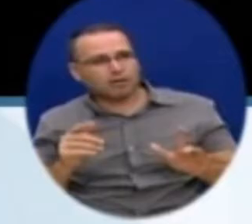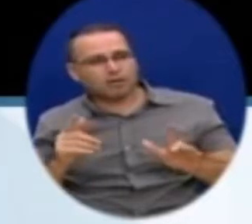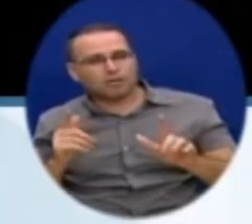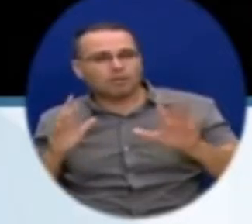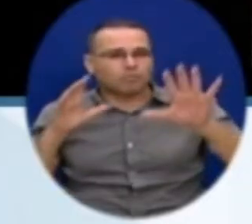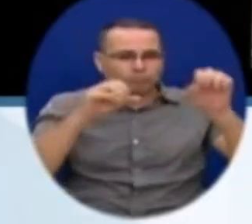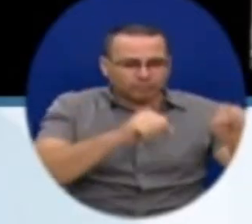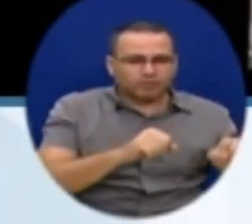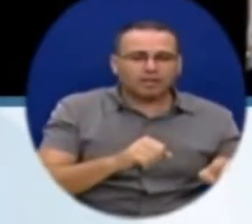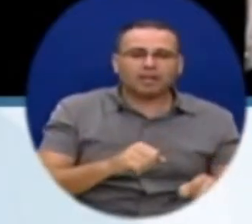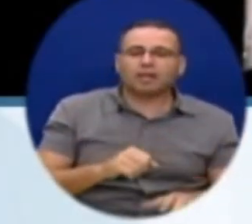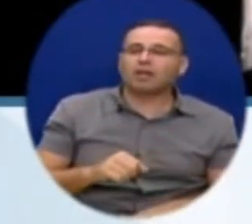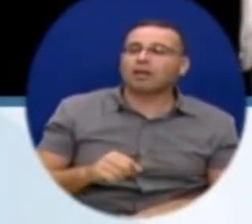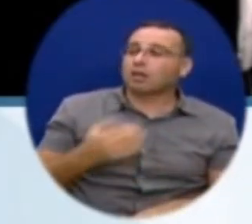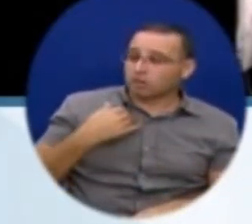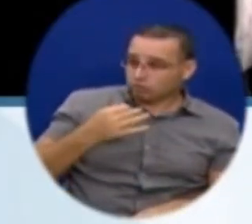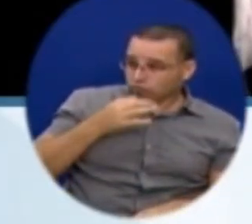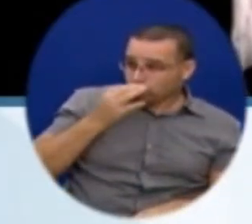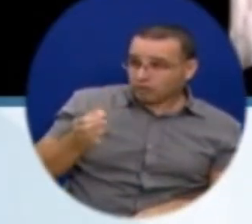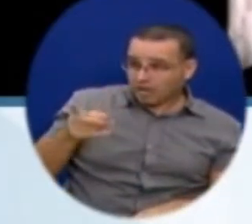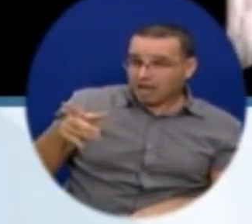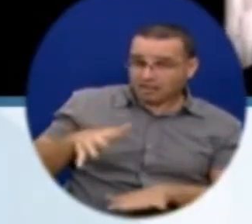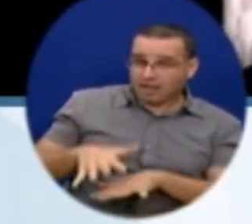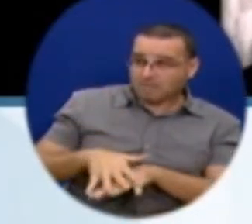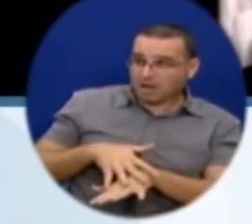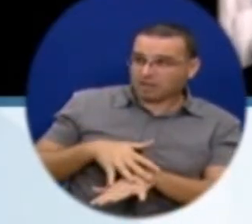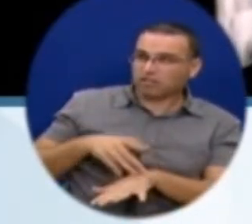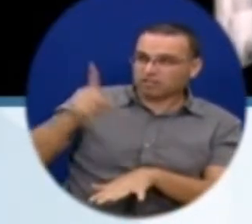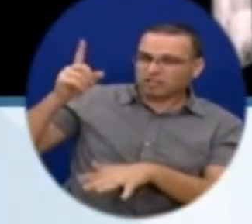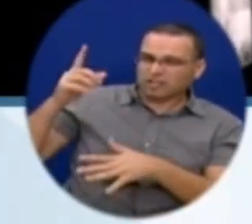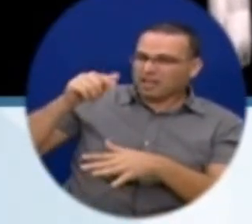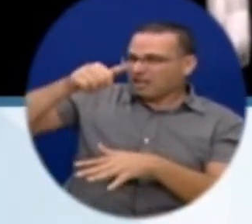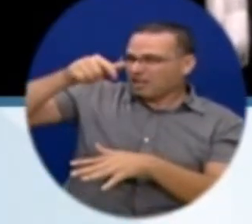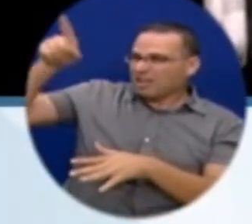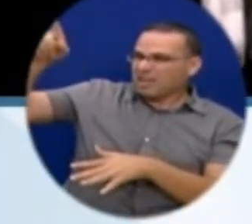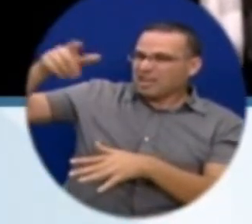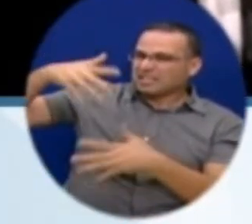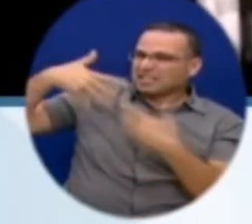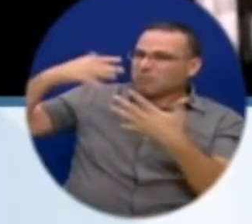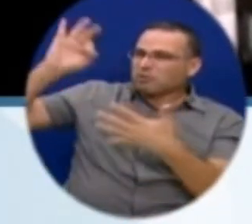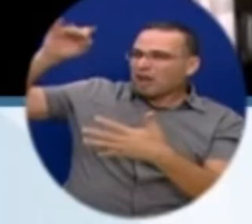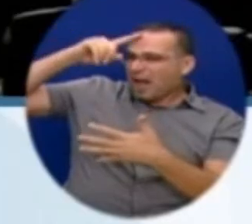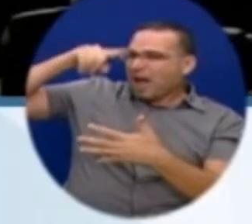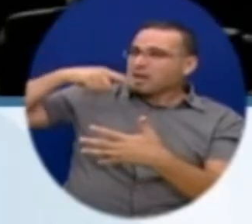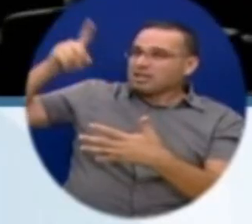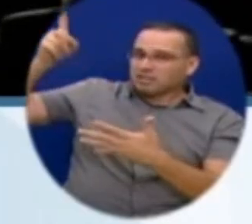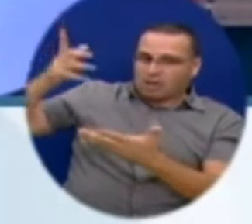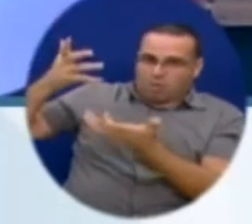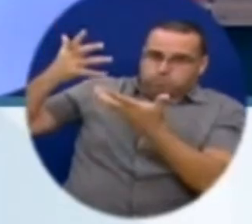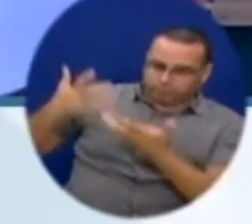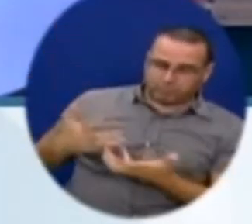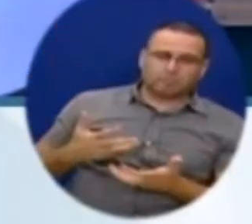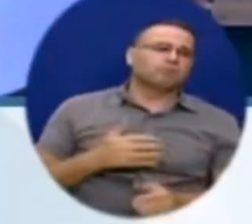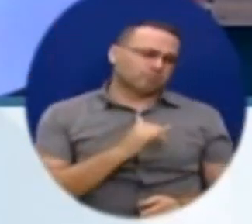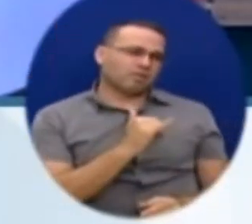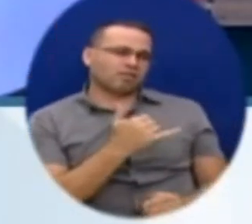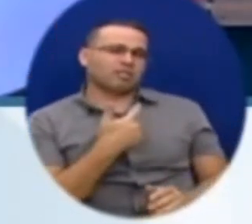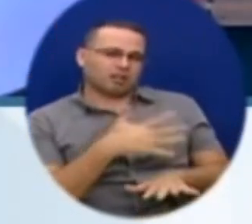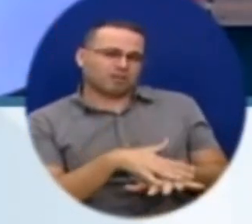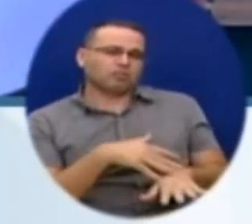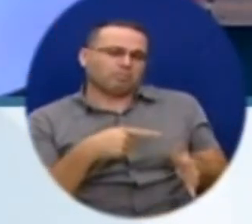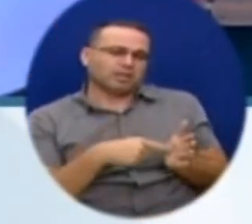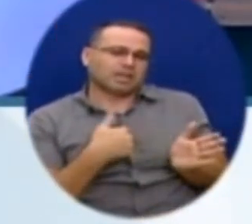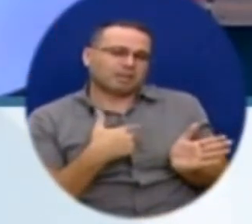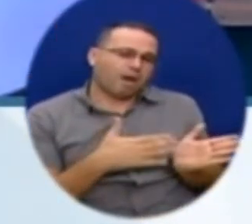ירדתי בעניין הזה של הנטל, זה גדול עליי, אני חושב שאבא בכלל היה קצת גדול על הממדים שלי, לכן לקחתי כיוון